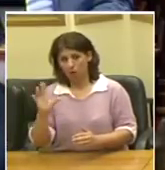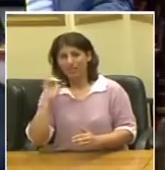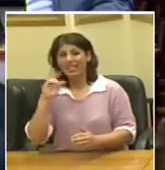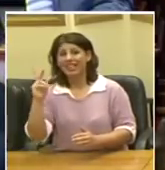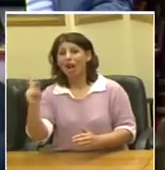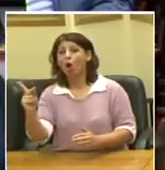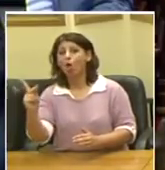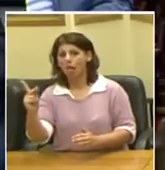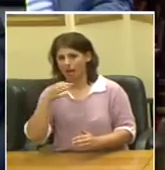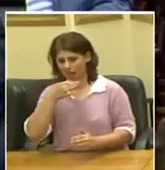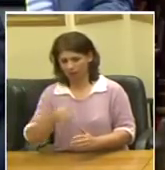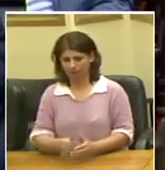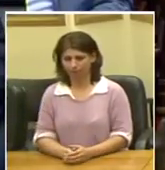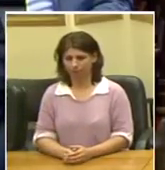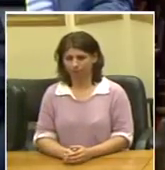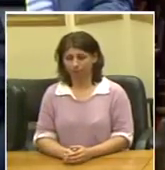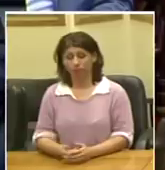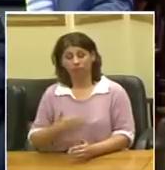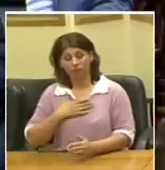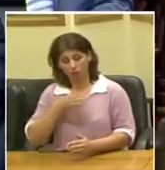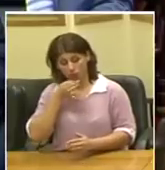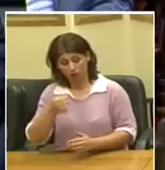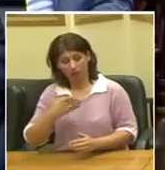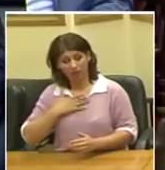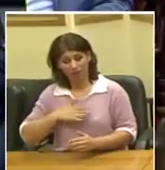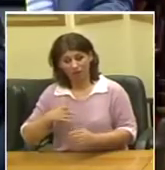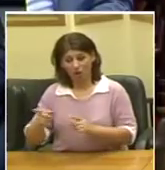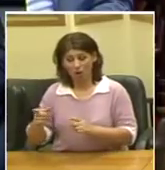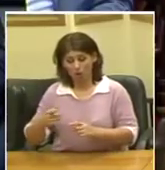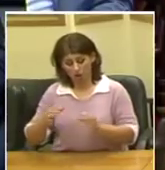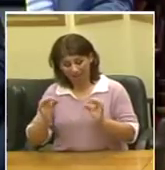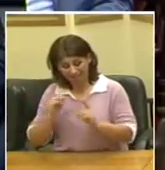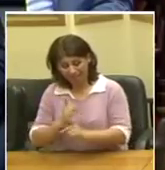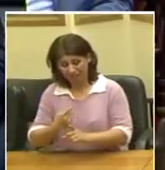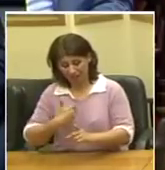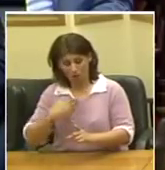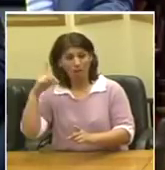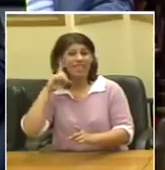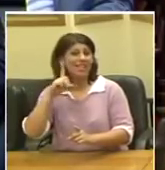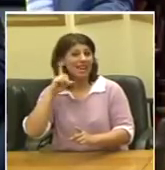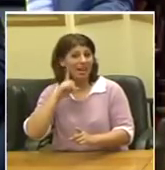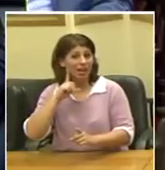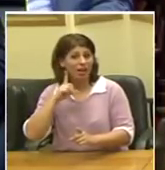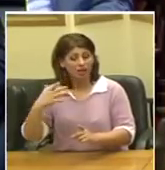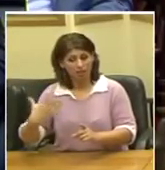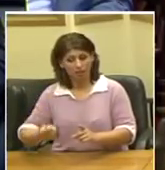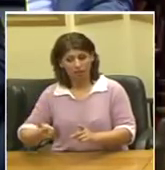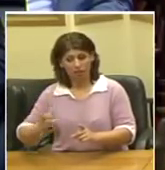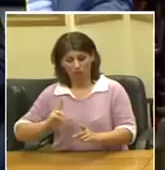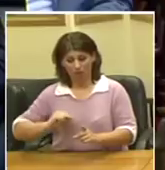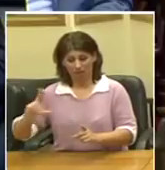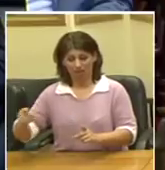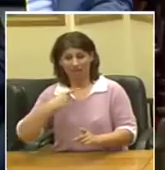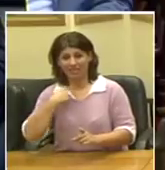κυρία με ευχαριστεί που το λέτε, αλλά θέλω επίσης όρις ως γυναίκα να έχουμε την ίδια